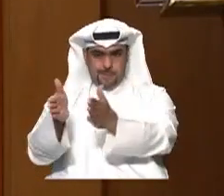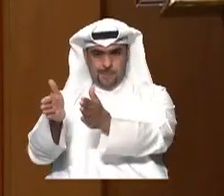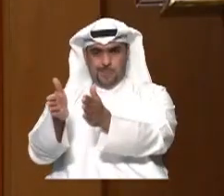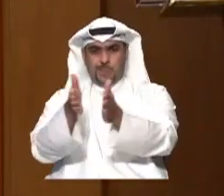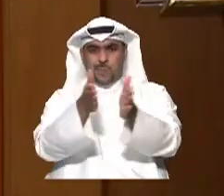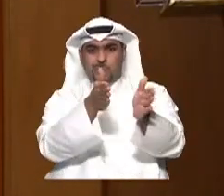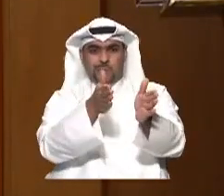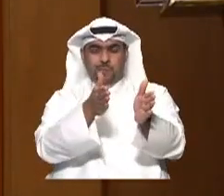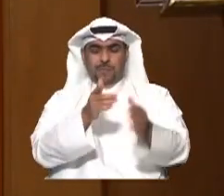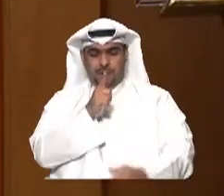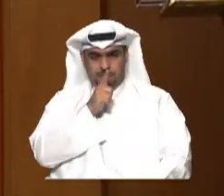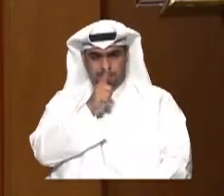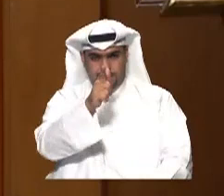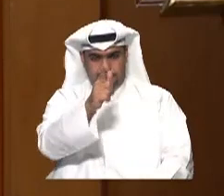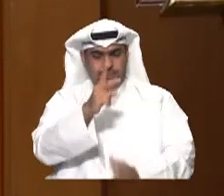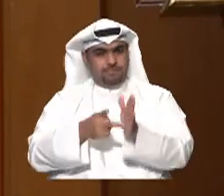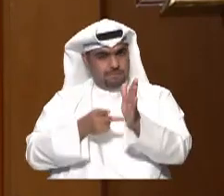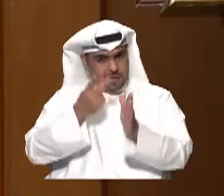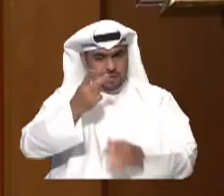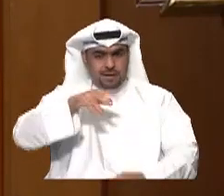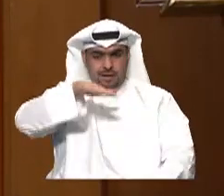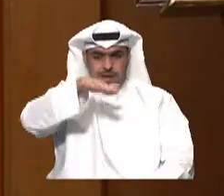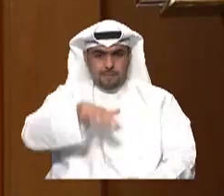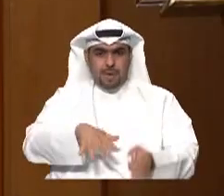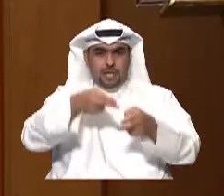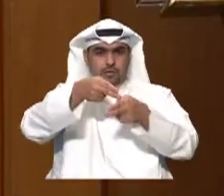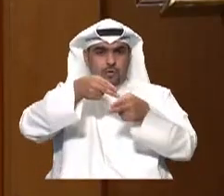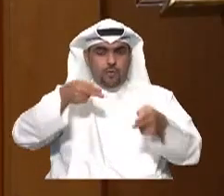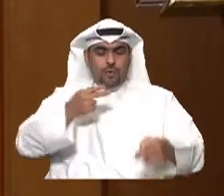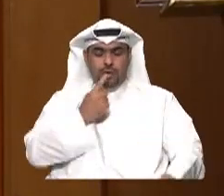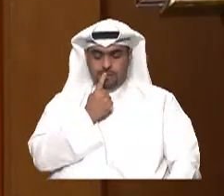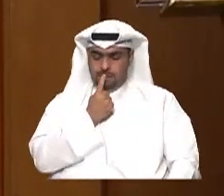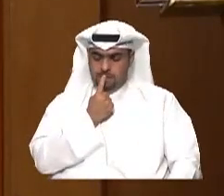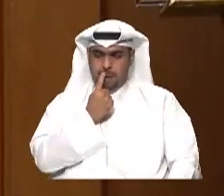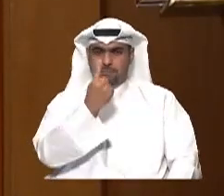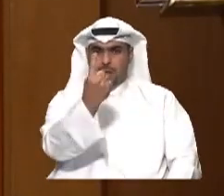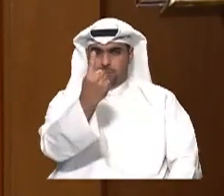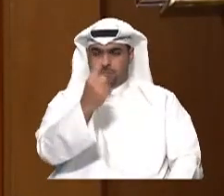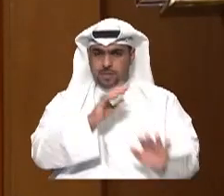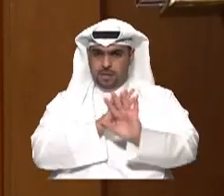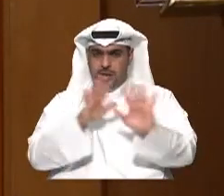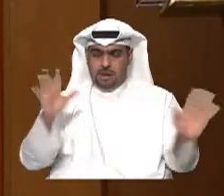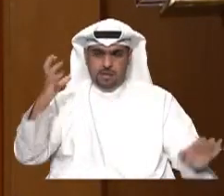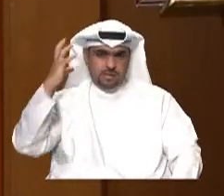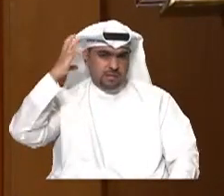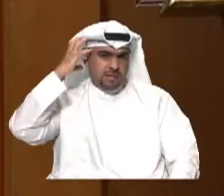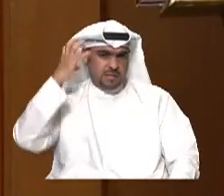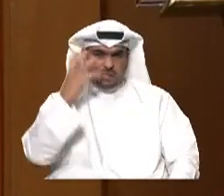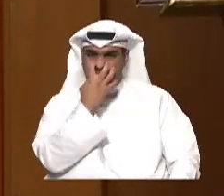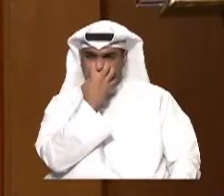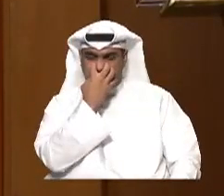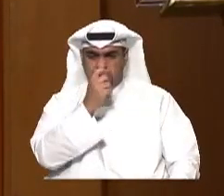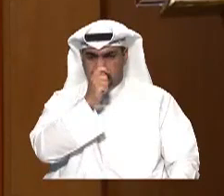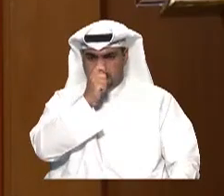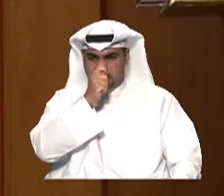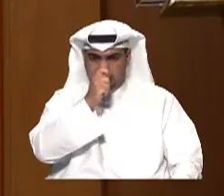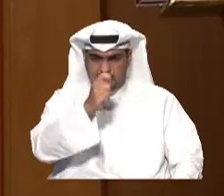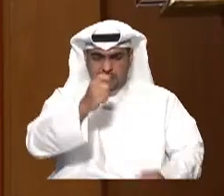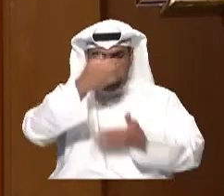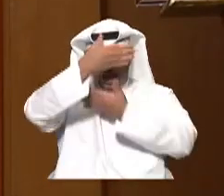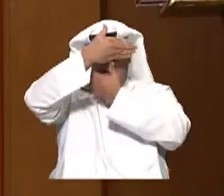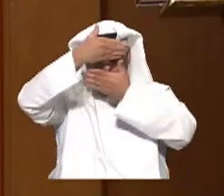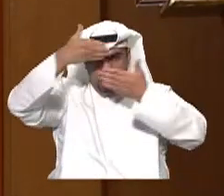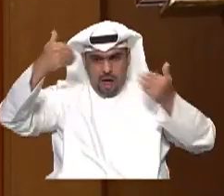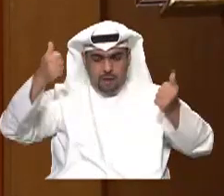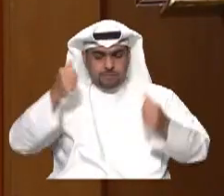دولة الكويت المبدئي والثابت الرافض لجميع أشكال العنف والإرهاب، ودعوة المجتمع الدولي إلى